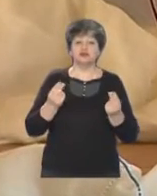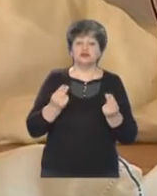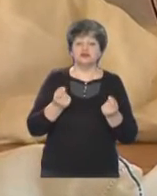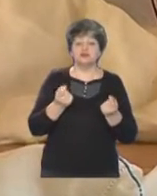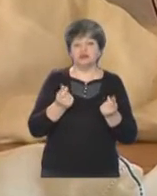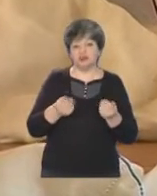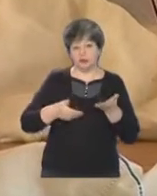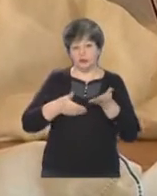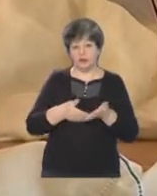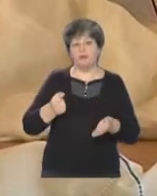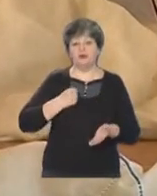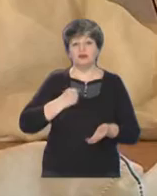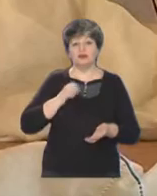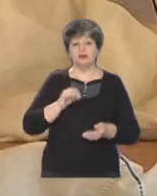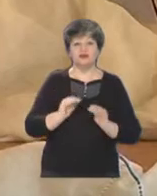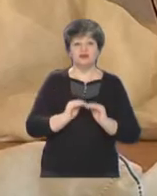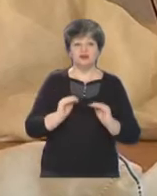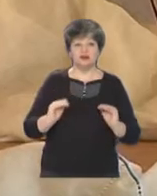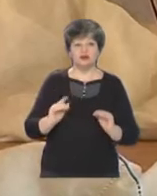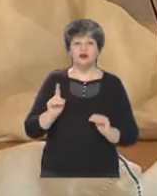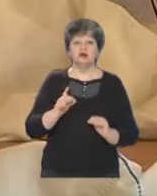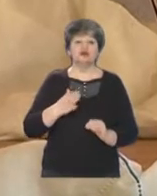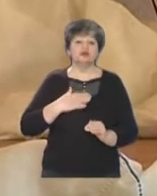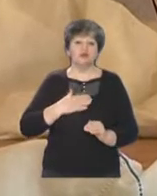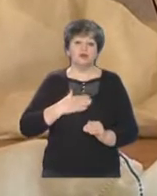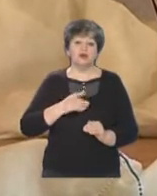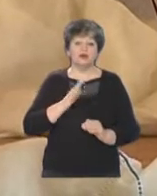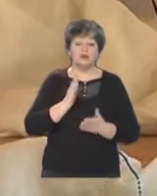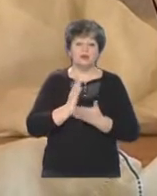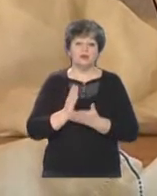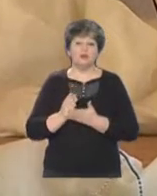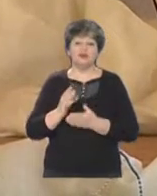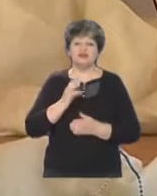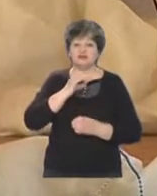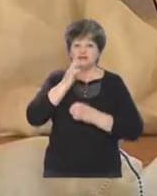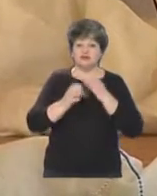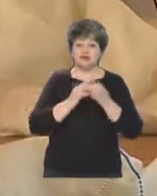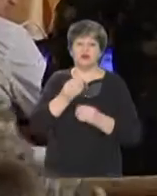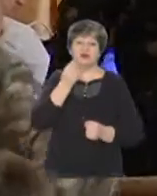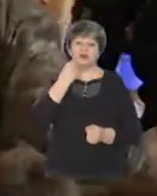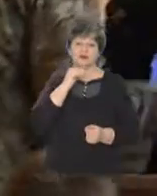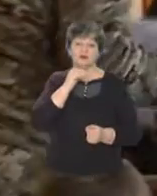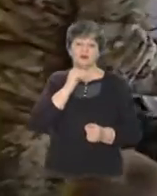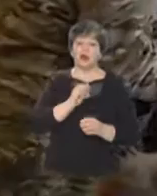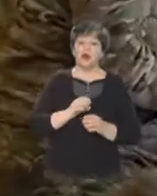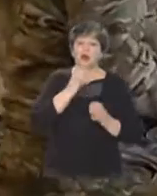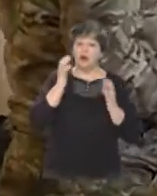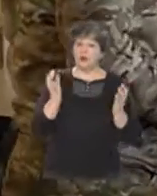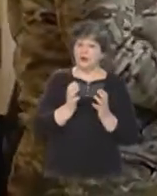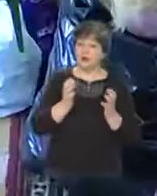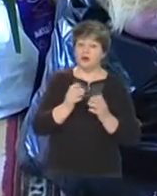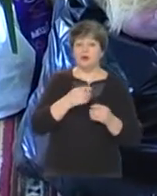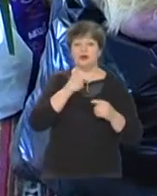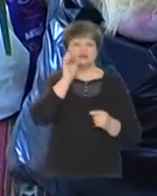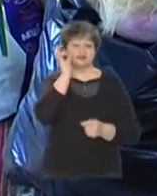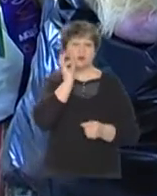кошти хоч трошки допоможуть бійцям та дітям, що наші зусилля не будуть марними і зроблять цей світ хоч трошки кращим. Обереги та малюнки для